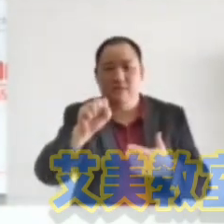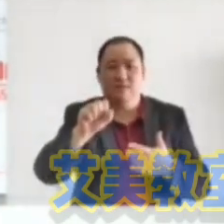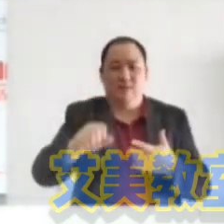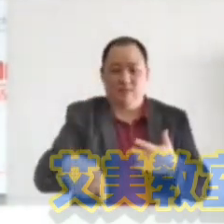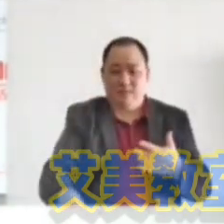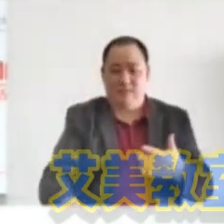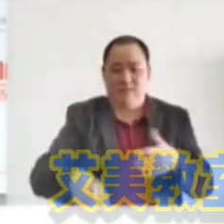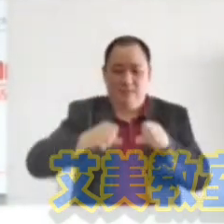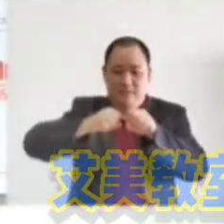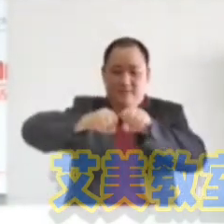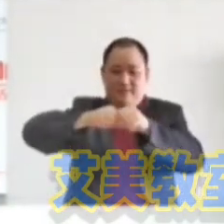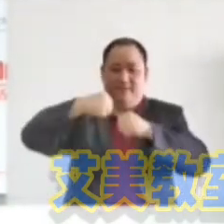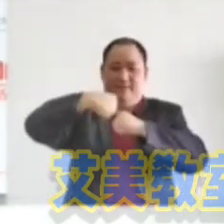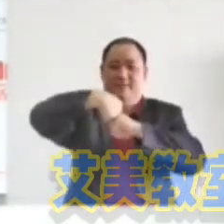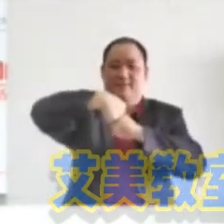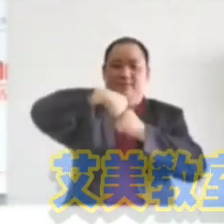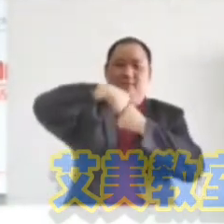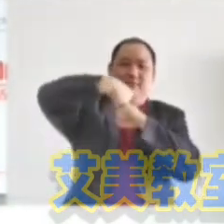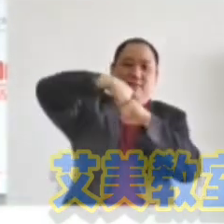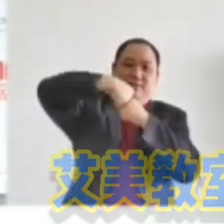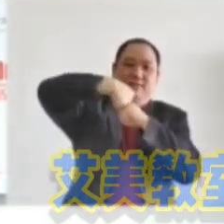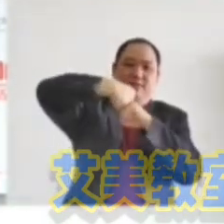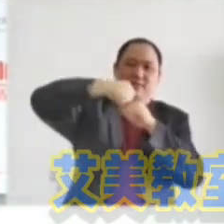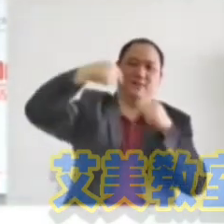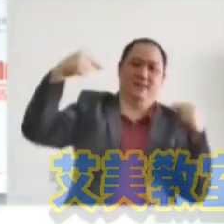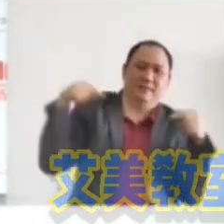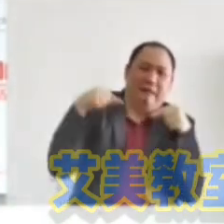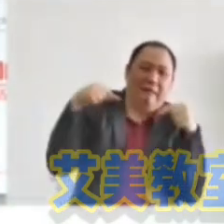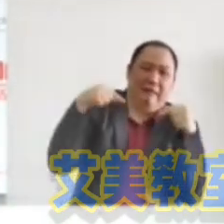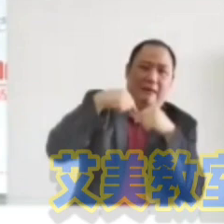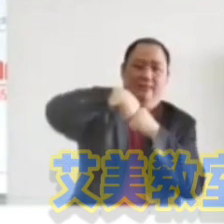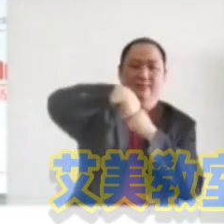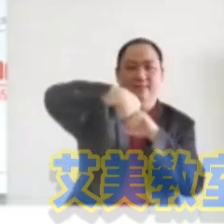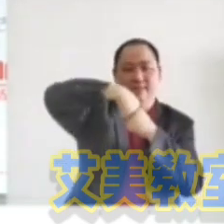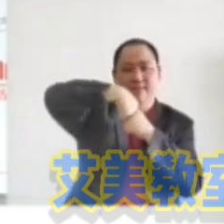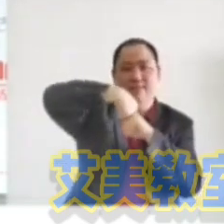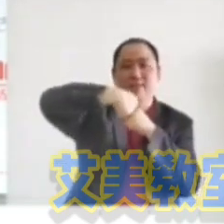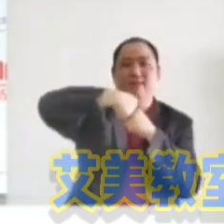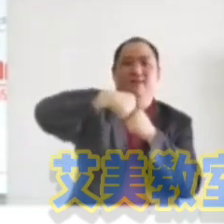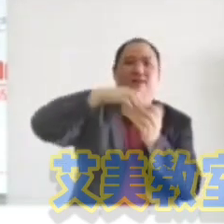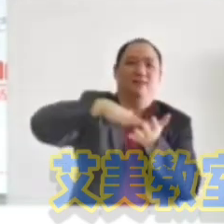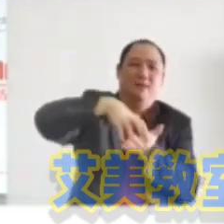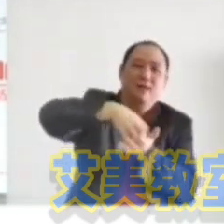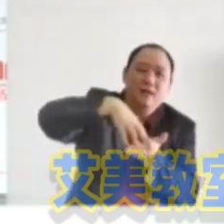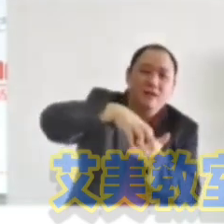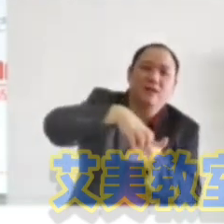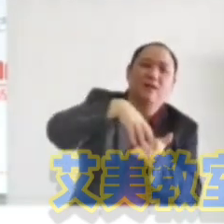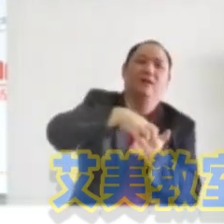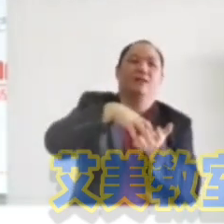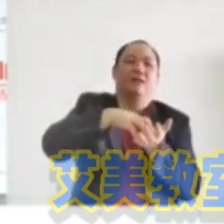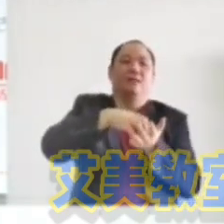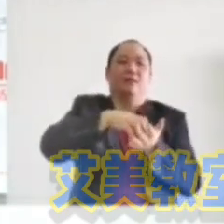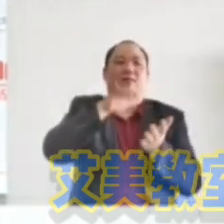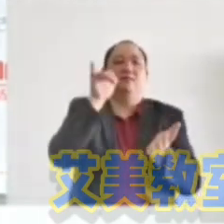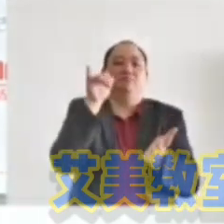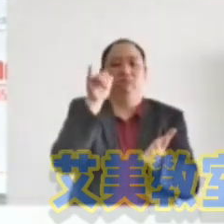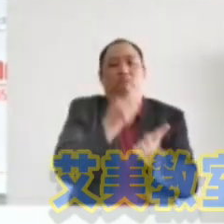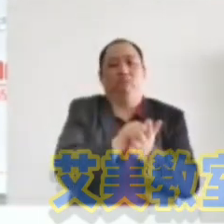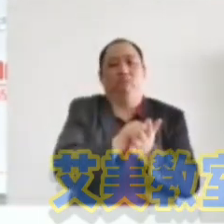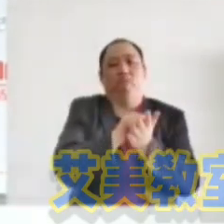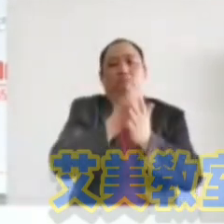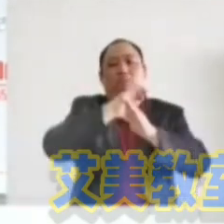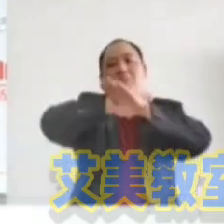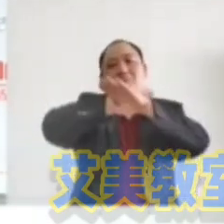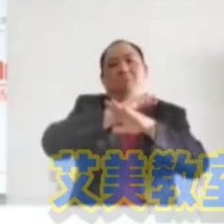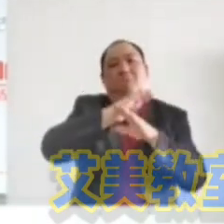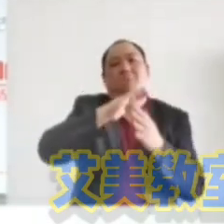的。那这个时候呢，我们就可以起到一个 balance 的作用，把过高的这个免疫细胞拉到去一个平衡的一